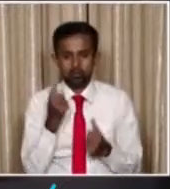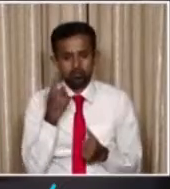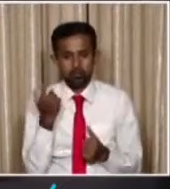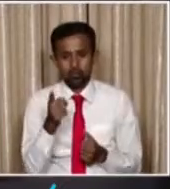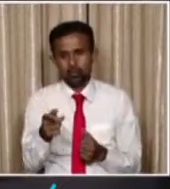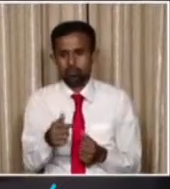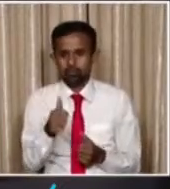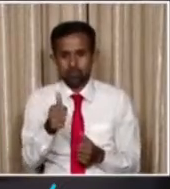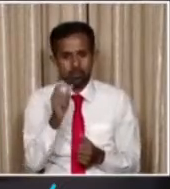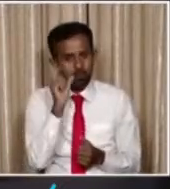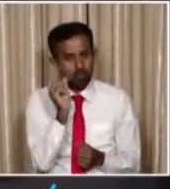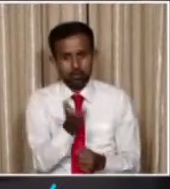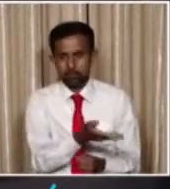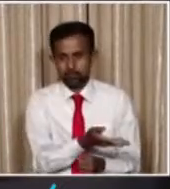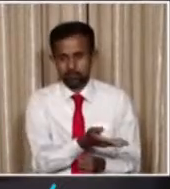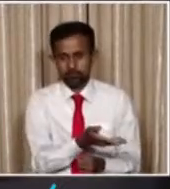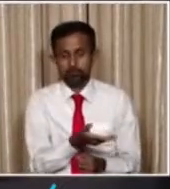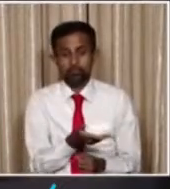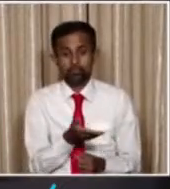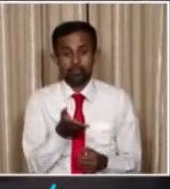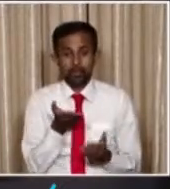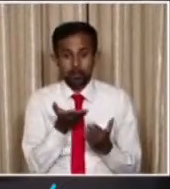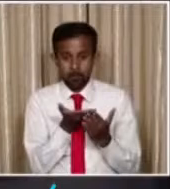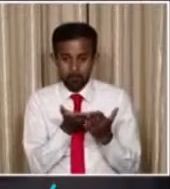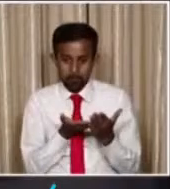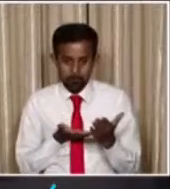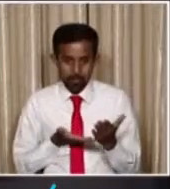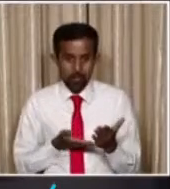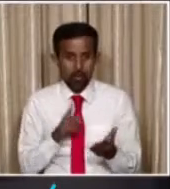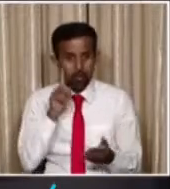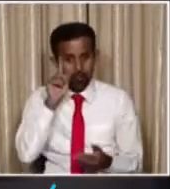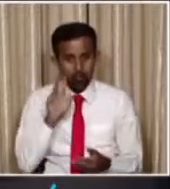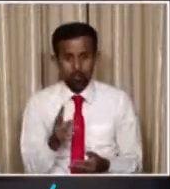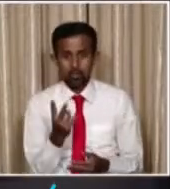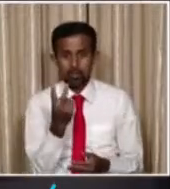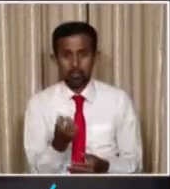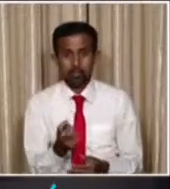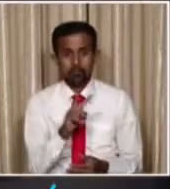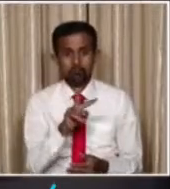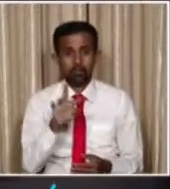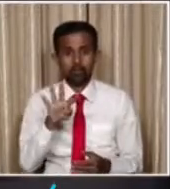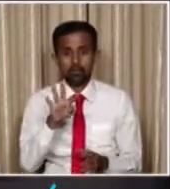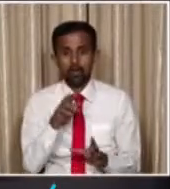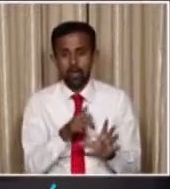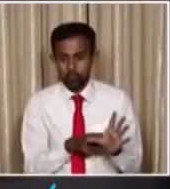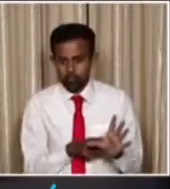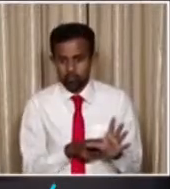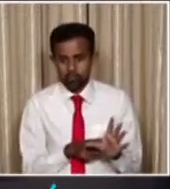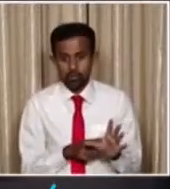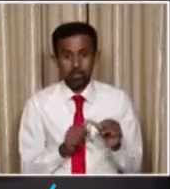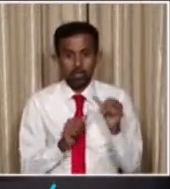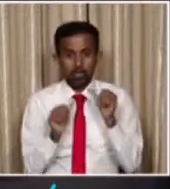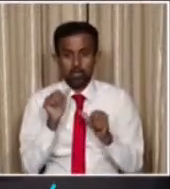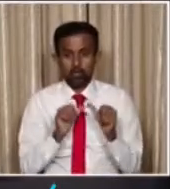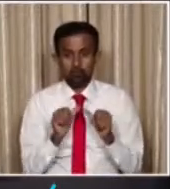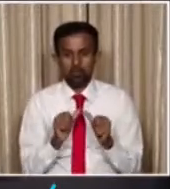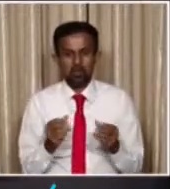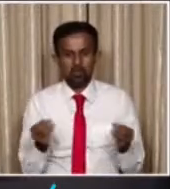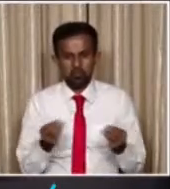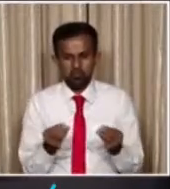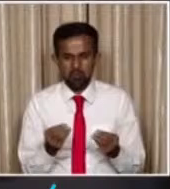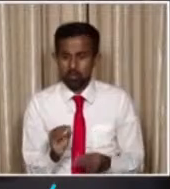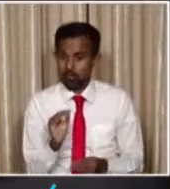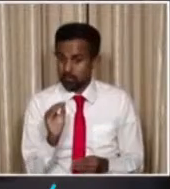ඒක නිවැරදි කරගන්න පුළුවන්. හැබැයි අපි මේකෙන් බලාපොරොත්තු වෙන්නේ 2024 අවුරුද්දේදී ඖෂධ දැඩි හිගයක්